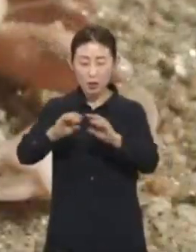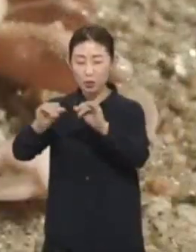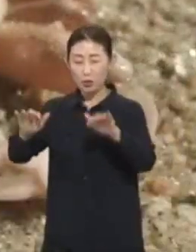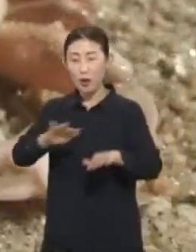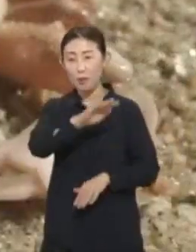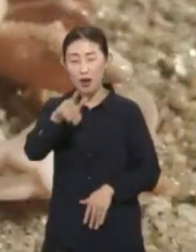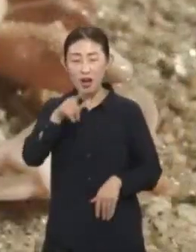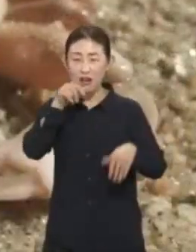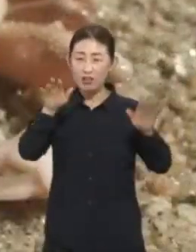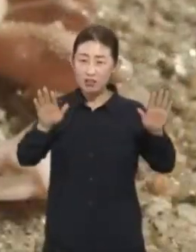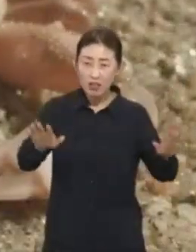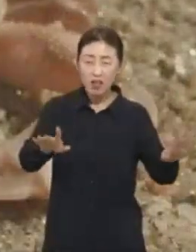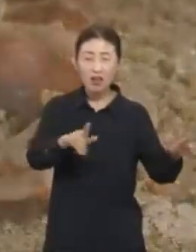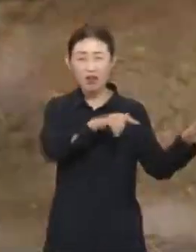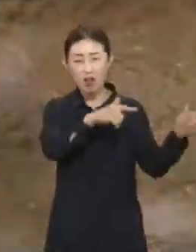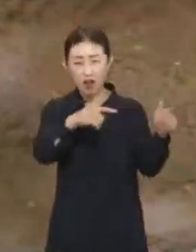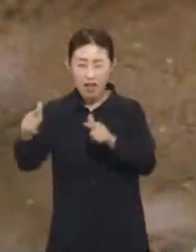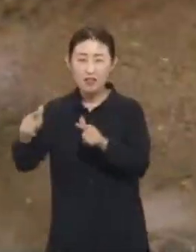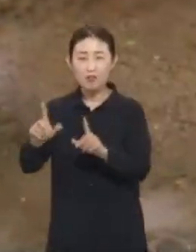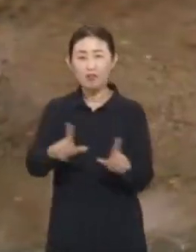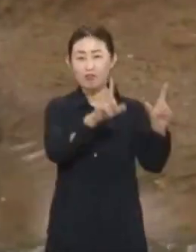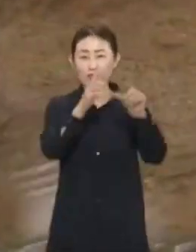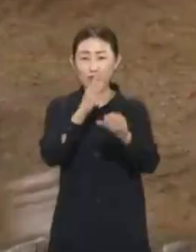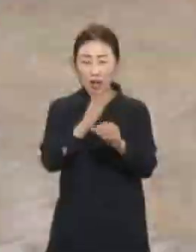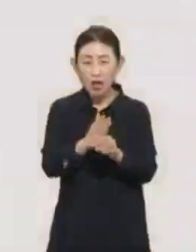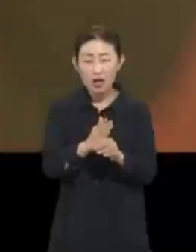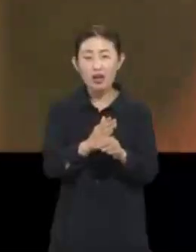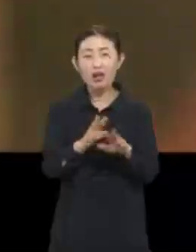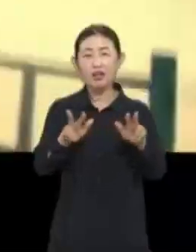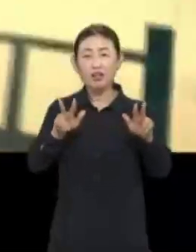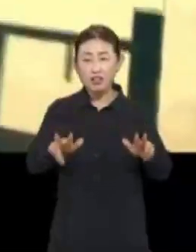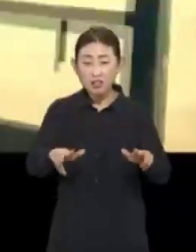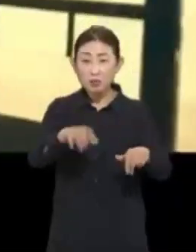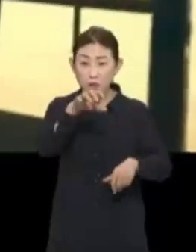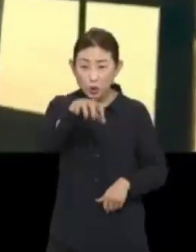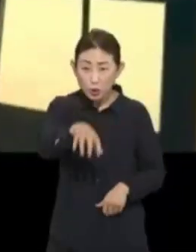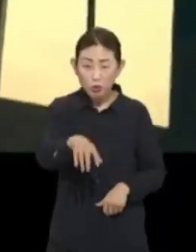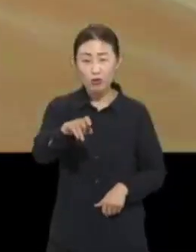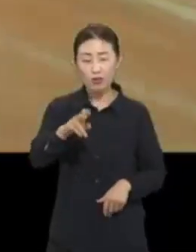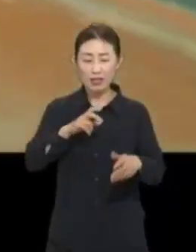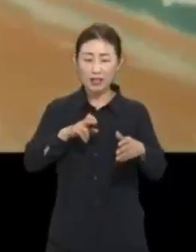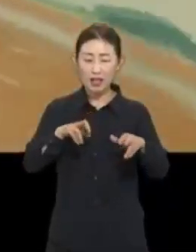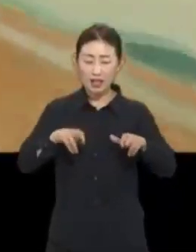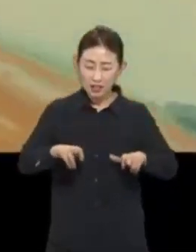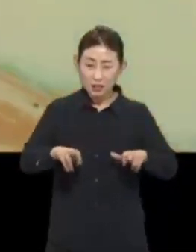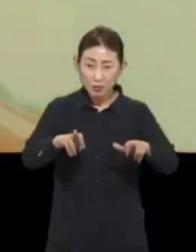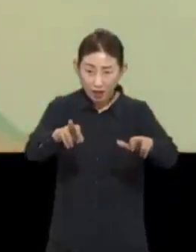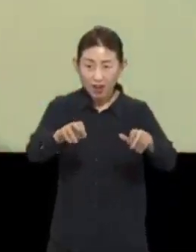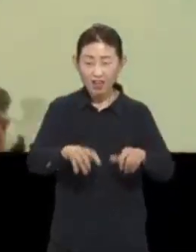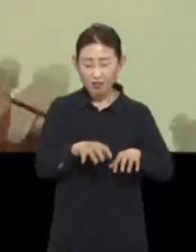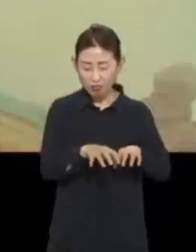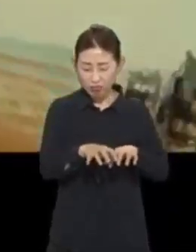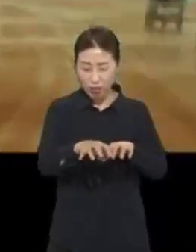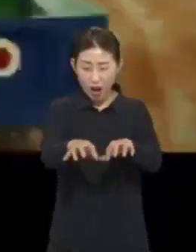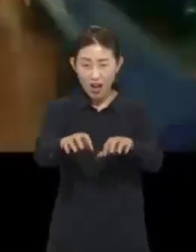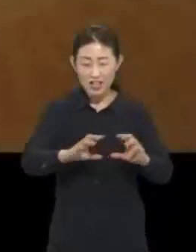잉태하고 하루를 또 보냅니다. 갯벌에 아침을 깨우는 경운기 행렬은 세계인의 주목을 받으며